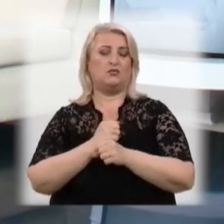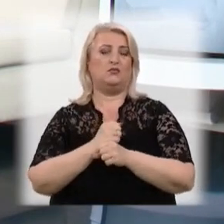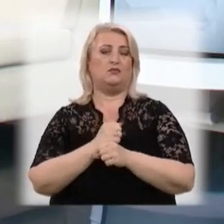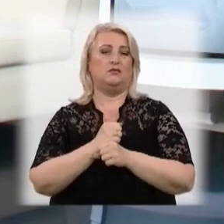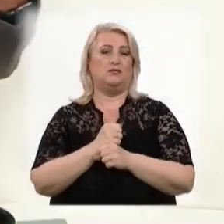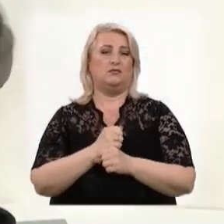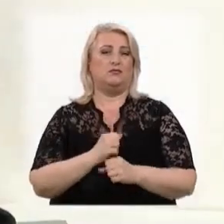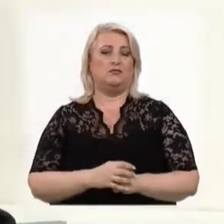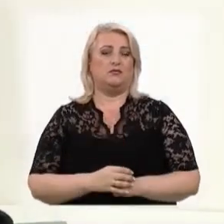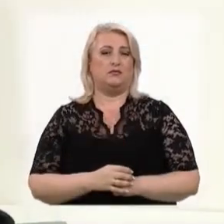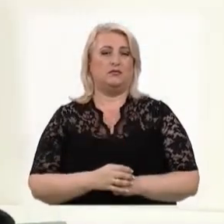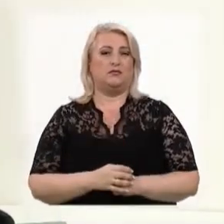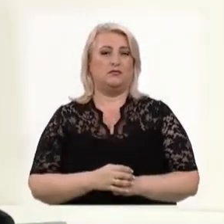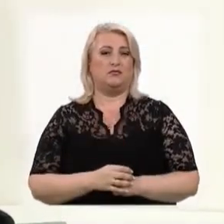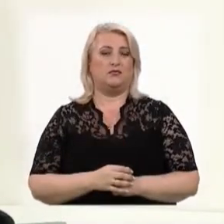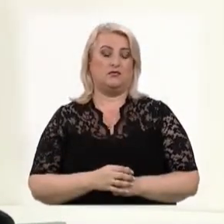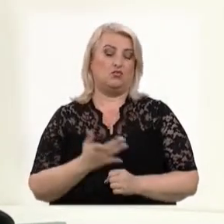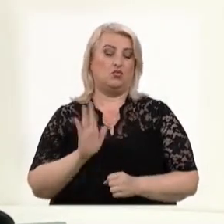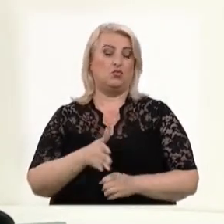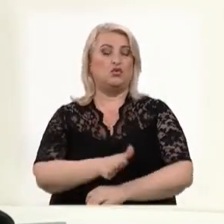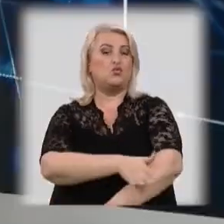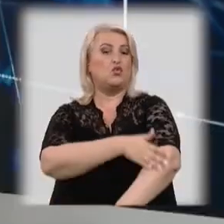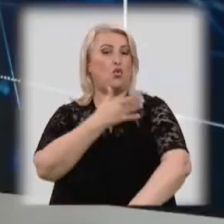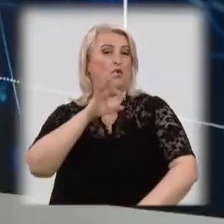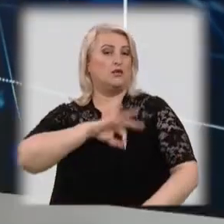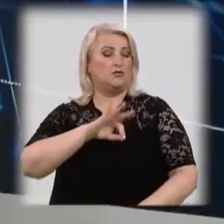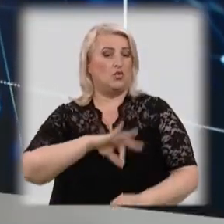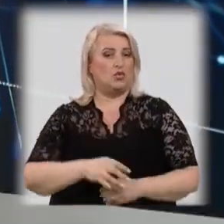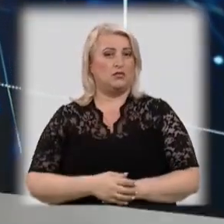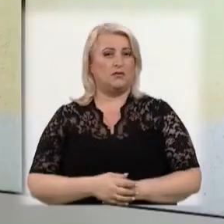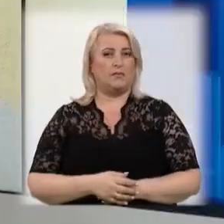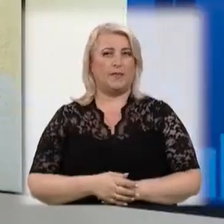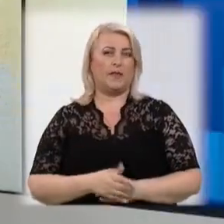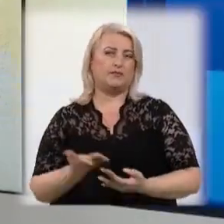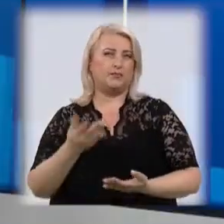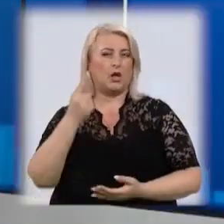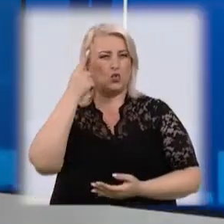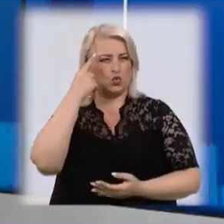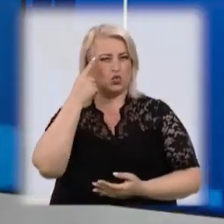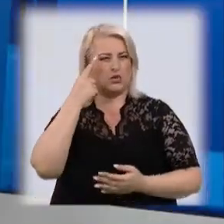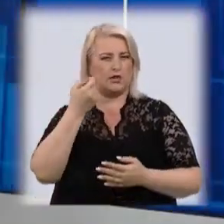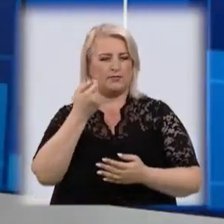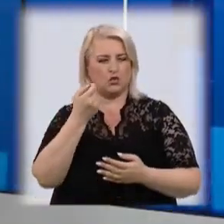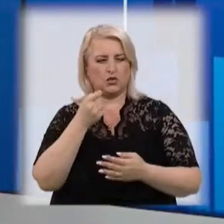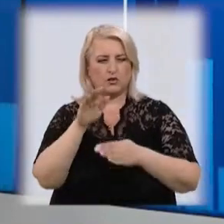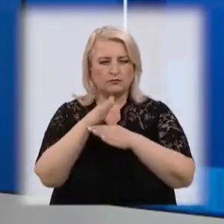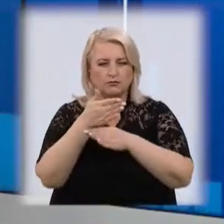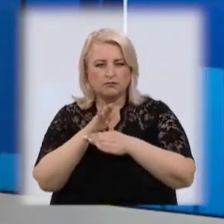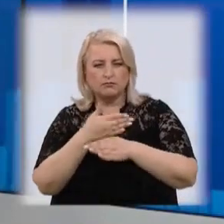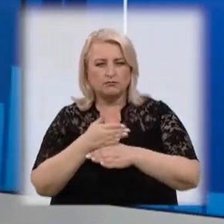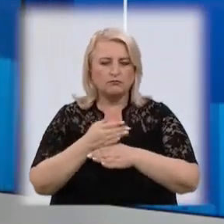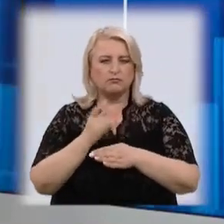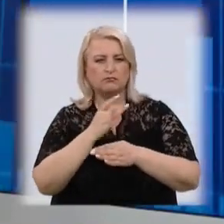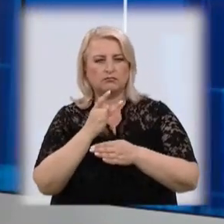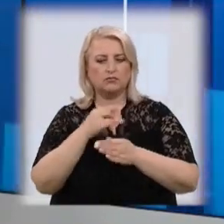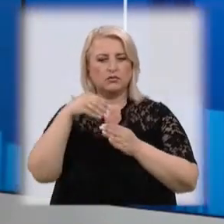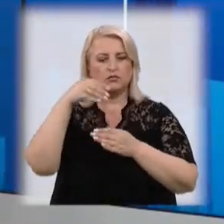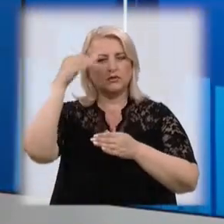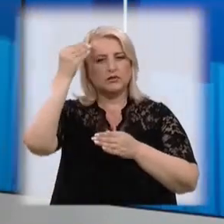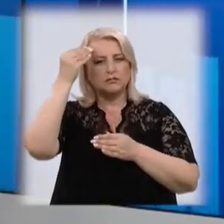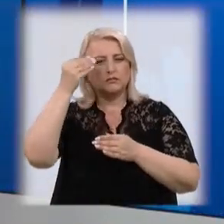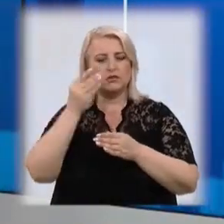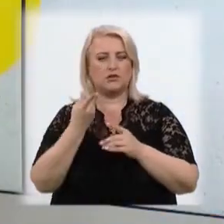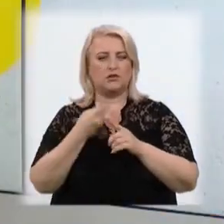îl de asta dar chiar trebuie să crească rizom conținutul pe tipare care să